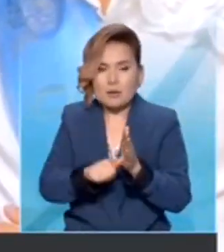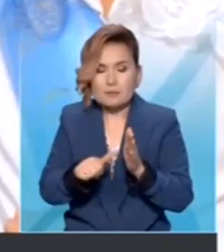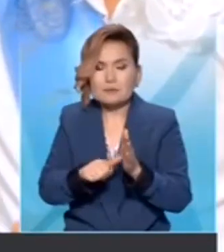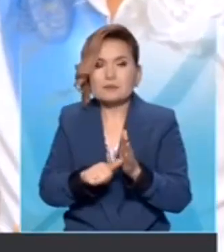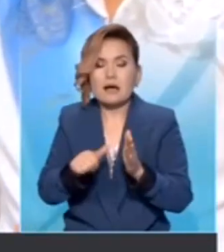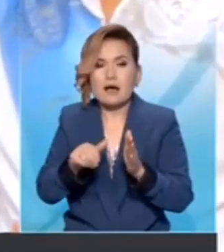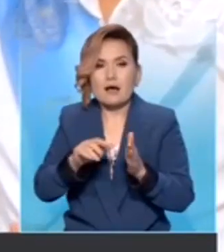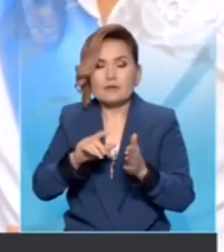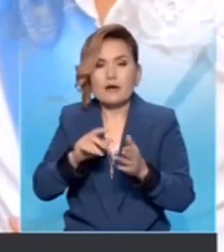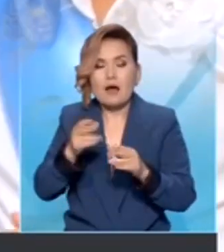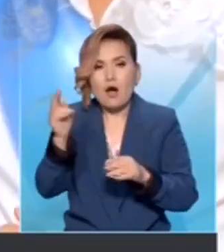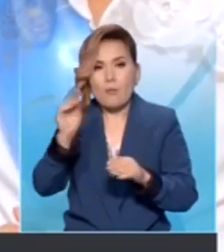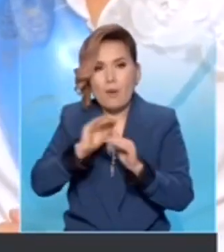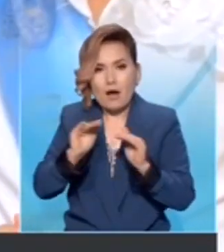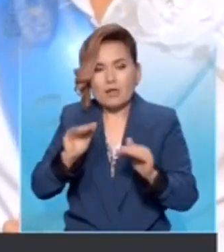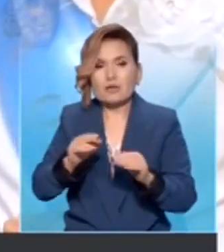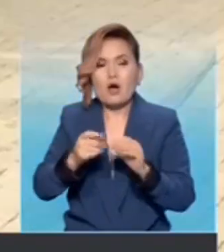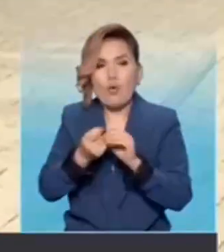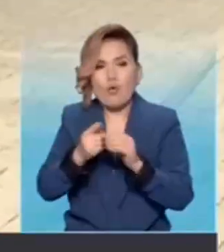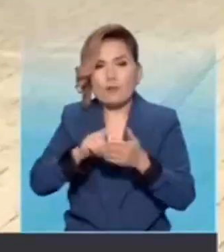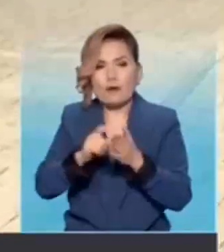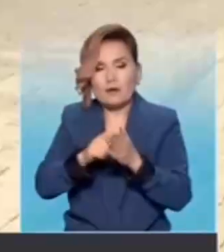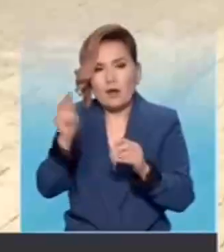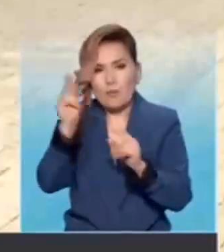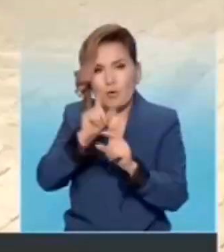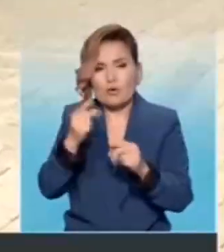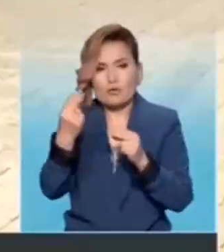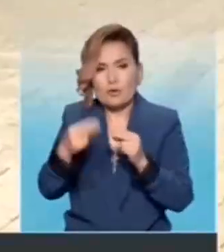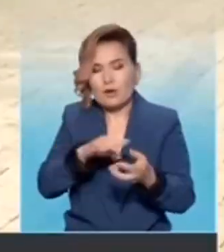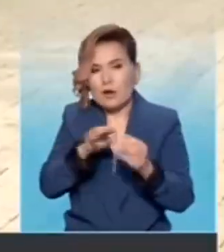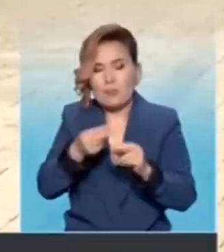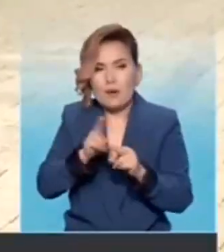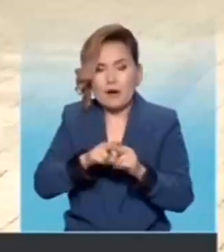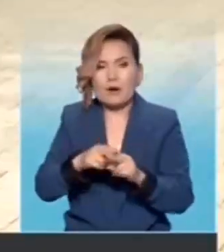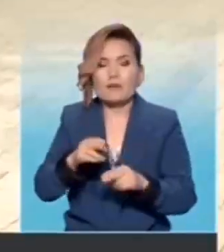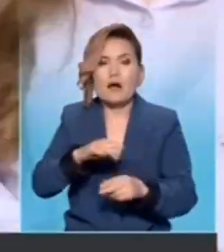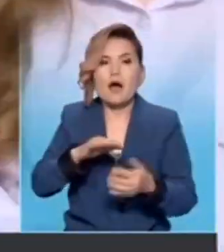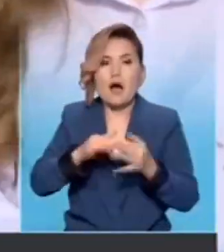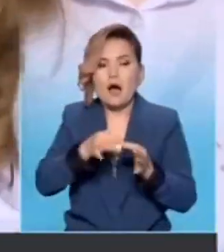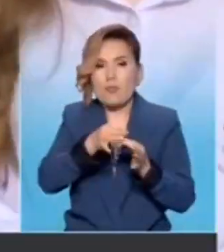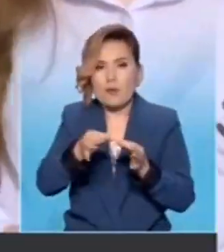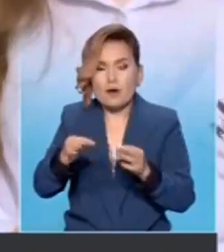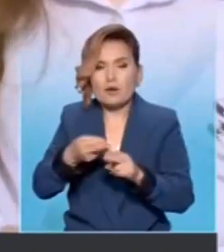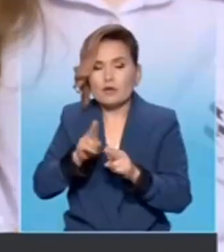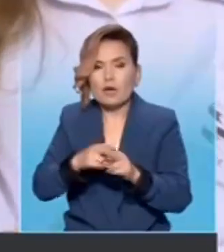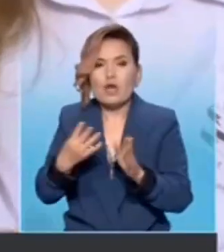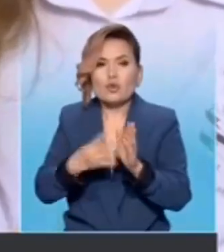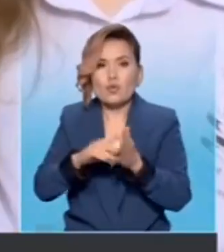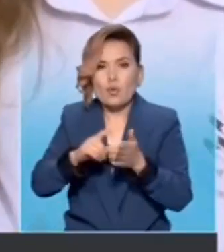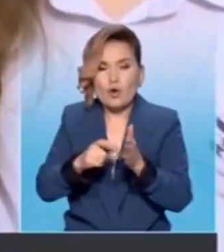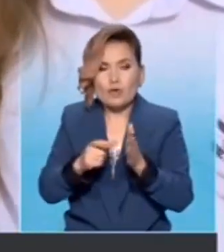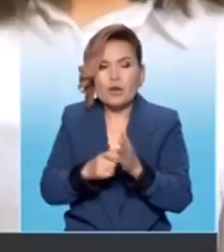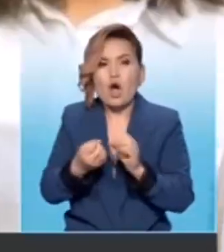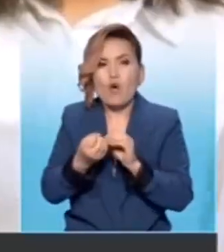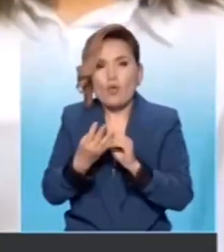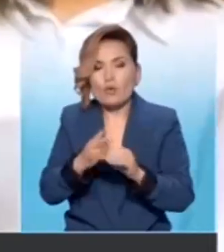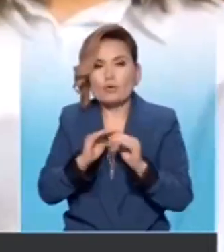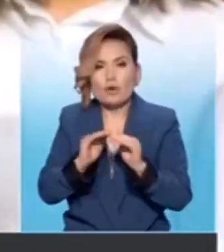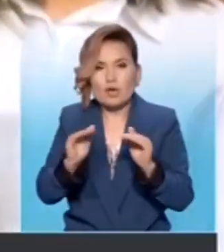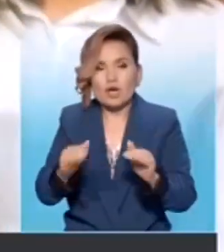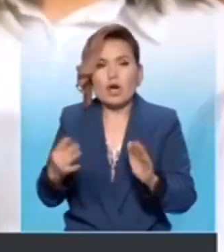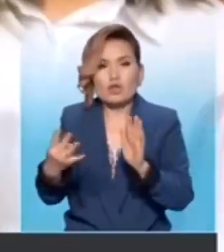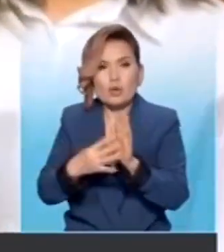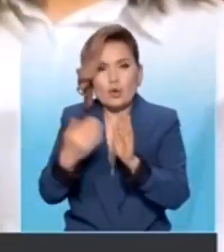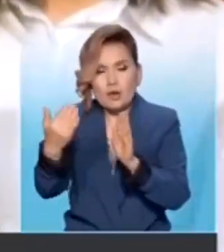сыныпты тәмамдады. Оның 1677-сі ауыл балалары. Ал Алтындала ауылында 9-ші сыныптағы 14 оқушының